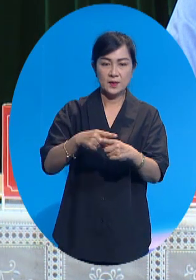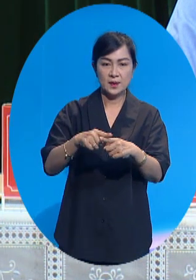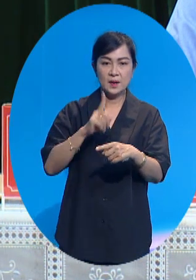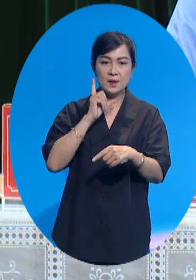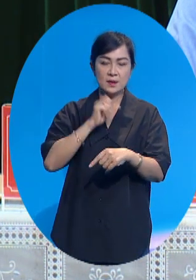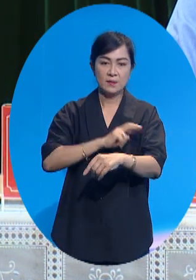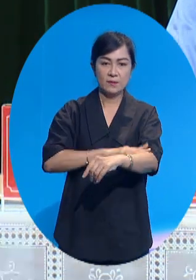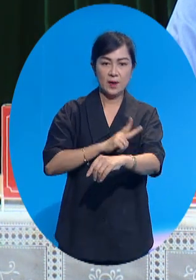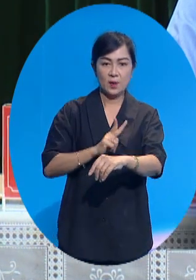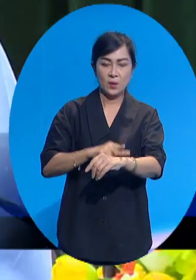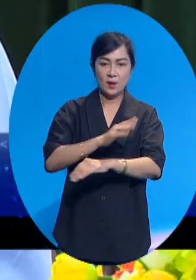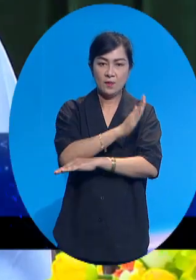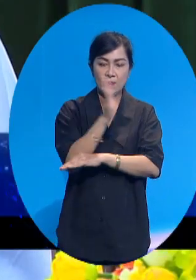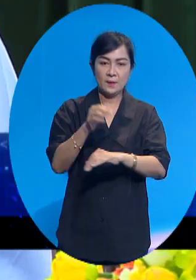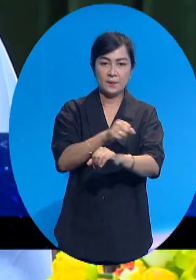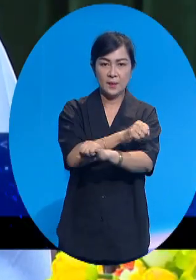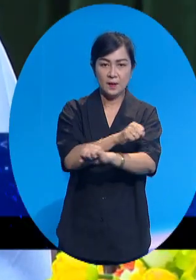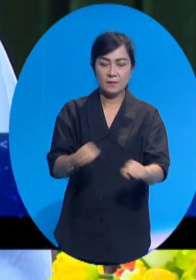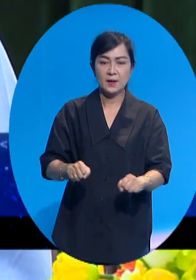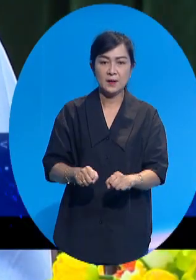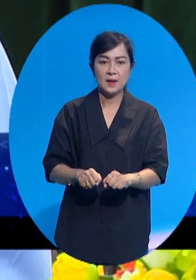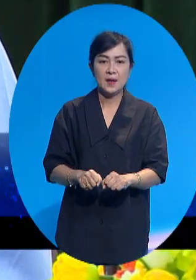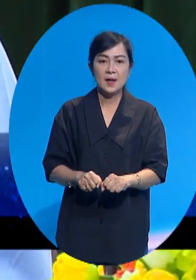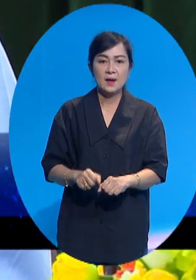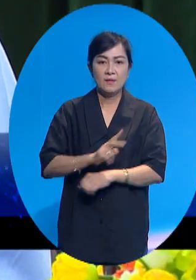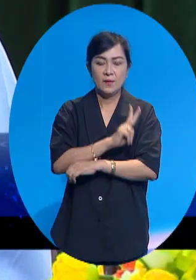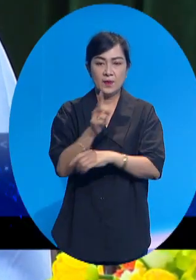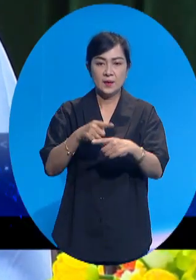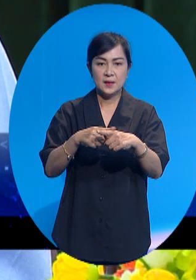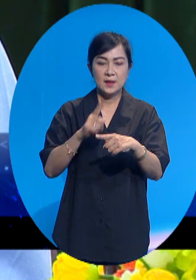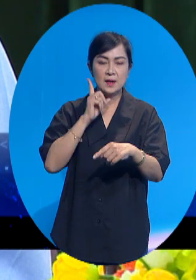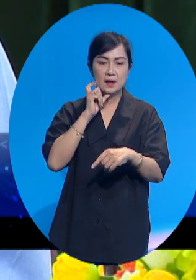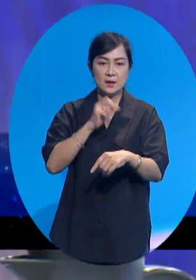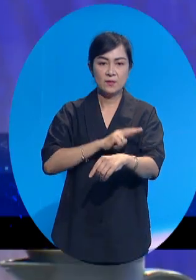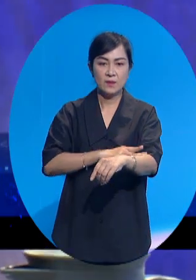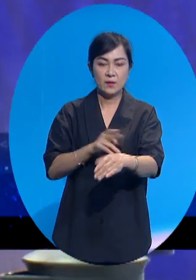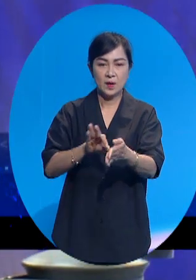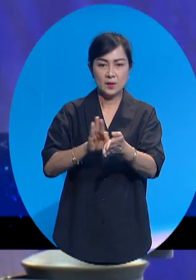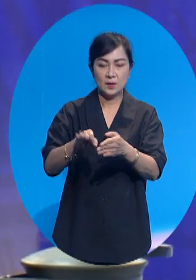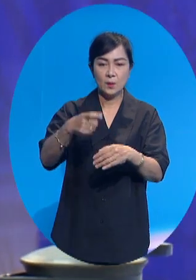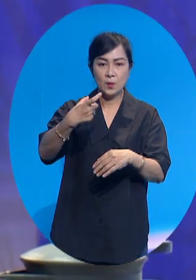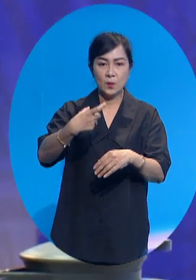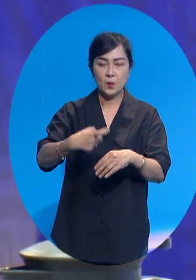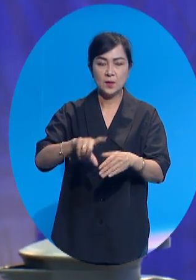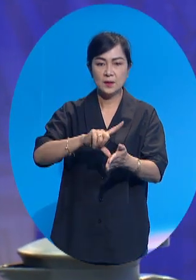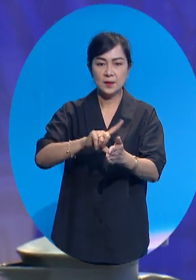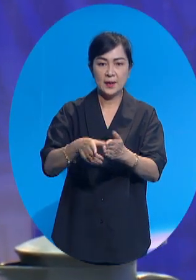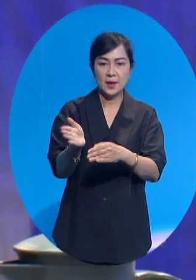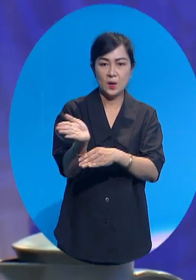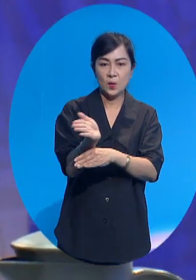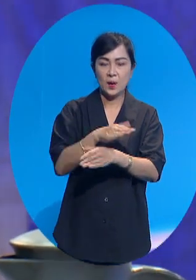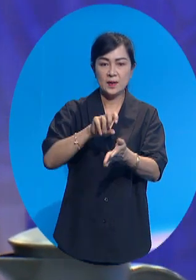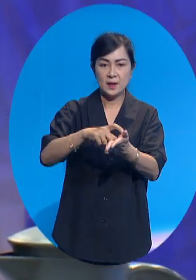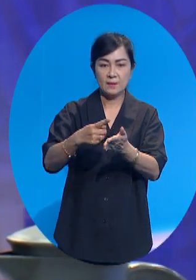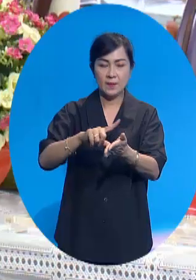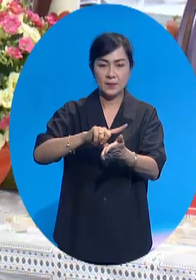lịch sử, văn hóa và phát triển bền vững, thực trạng khai thác, phát huy các giá trị lịch sử, văn hóa truyền thống của quận trong thời gian qua và các giải